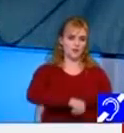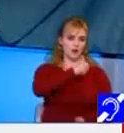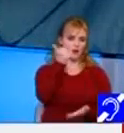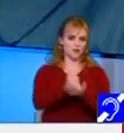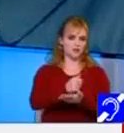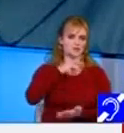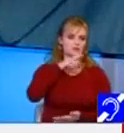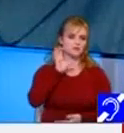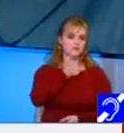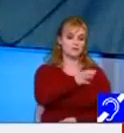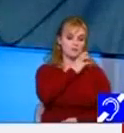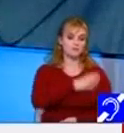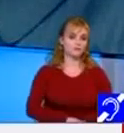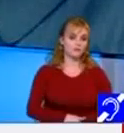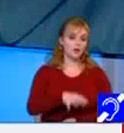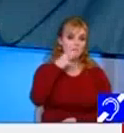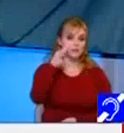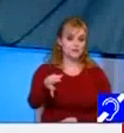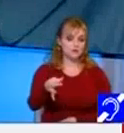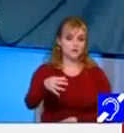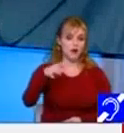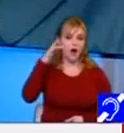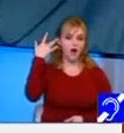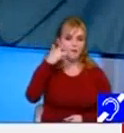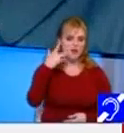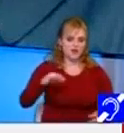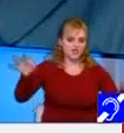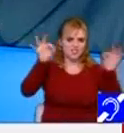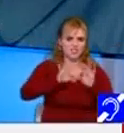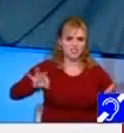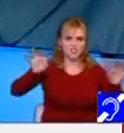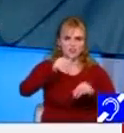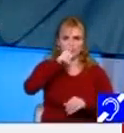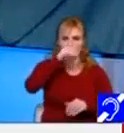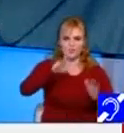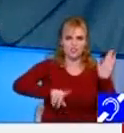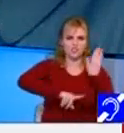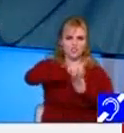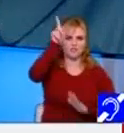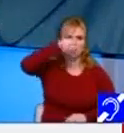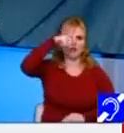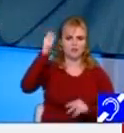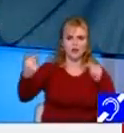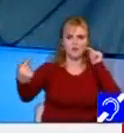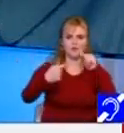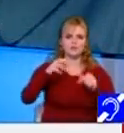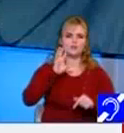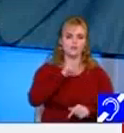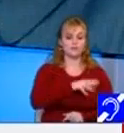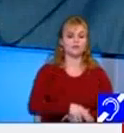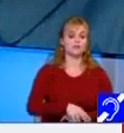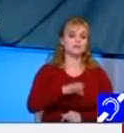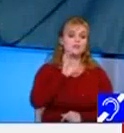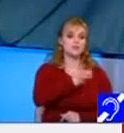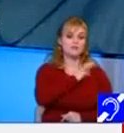Liderul regimului de la Fenian, Kim Jong-un, a declarat că Statele Unite nu vor putea niciodată să înceapă un război împotriva Coreei de Nord, pentru că